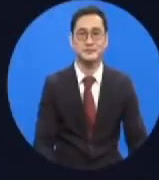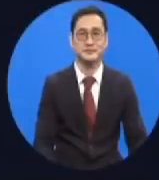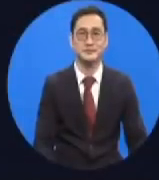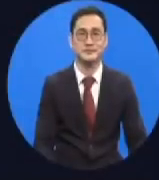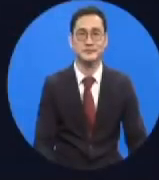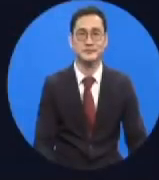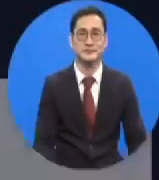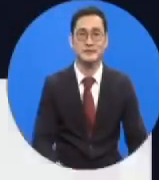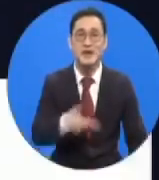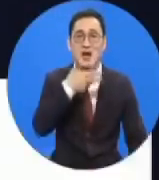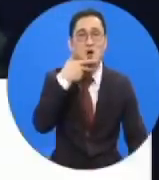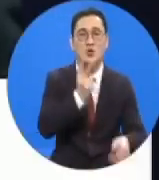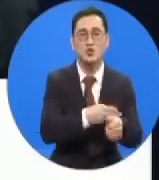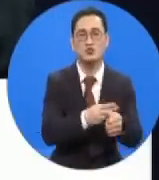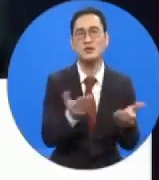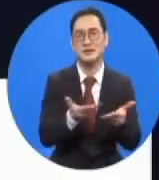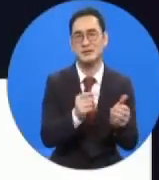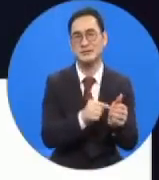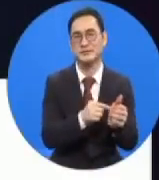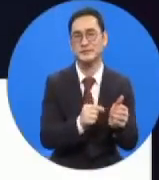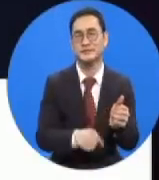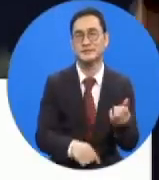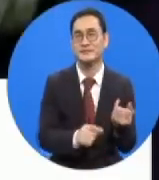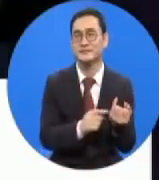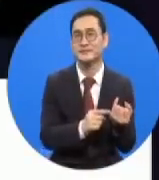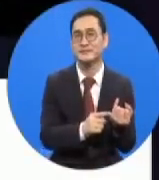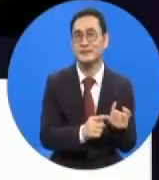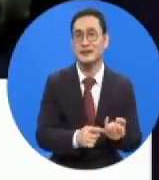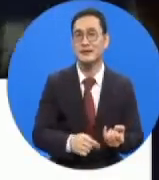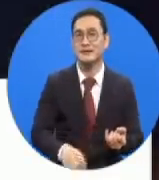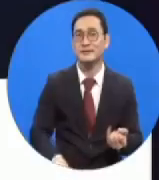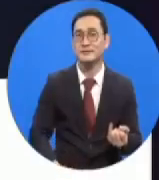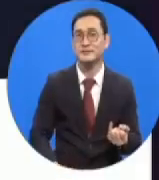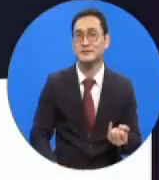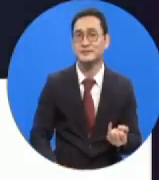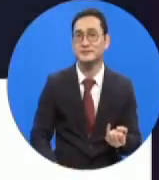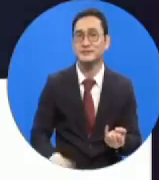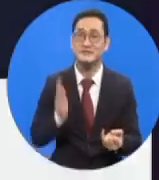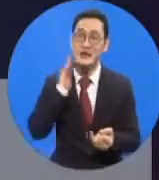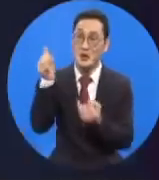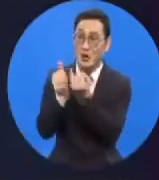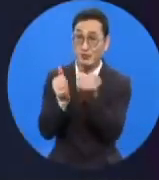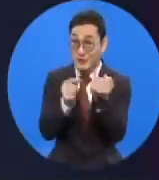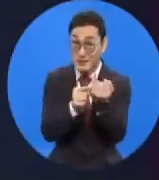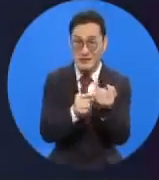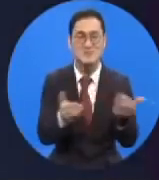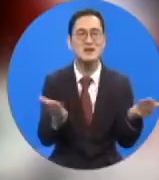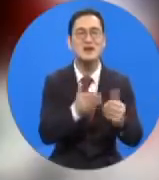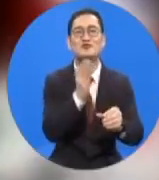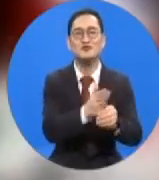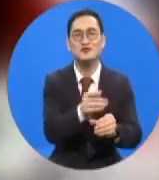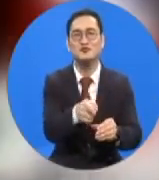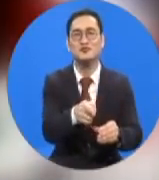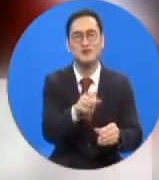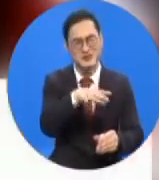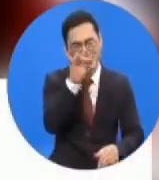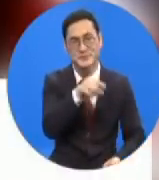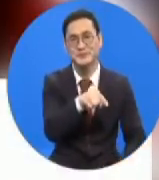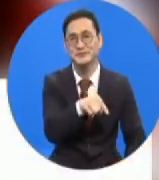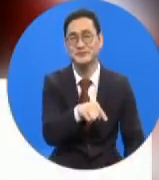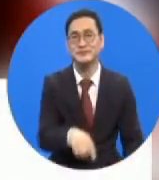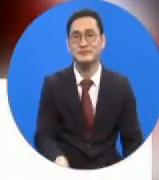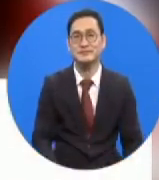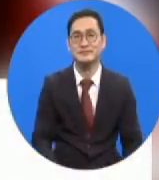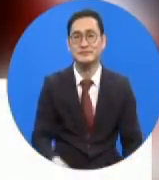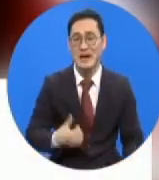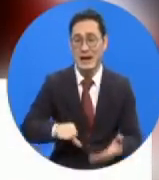영장문 교수로 일하고 있는 바이든 여사는 최초로 일하는 영부인이란 수식어도 얻게 될 전망입니다. 로비스트로 활동하는